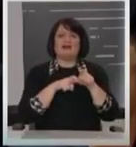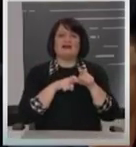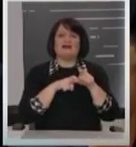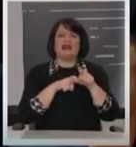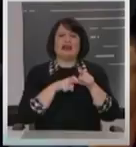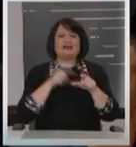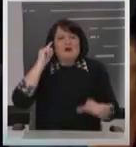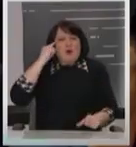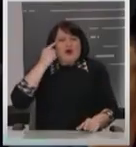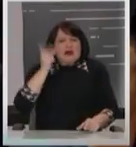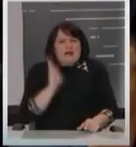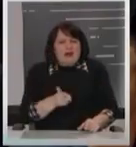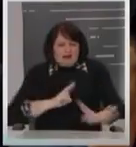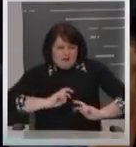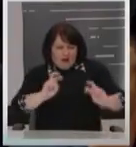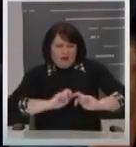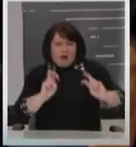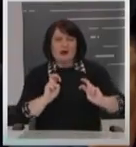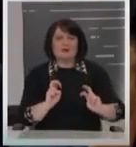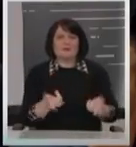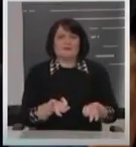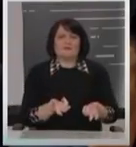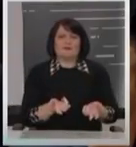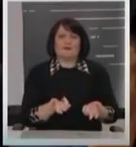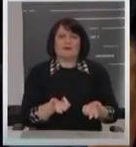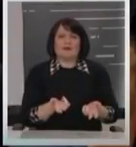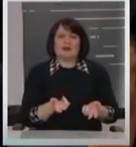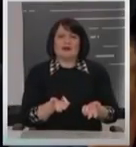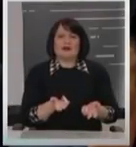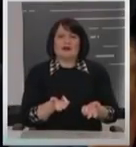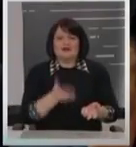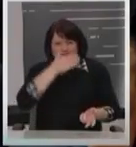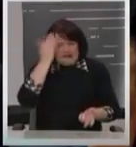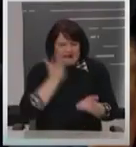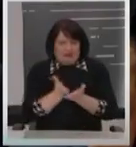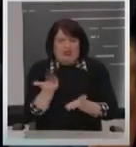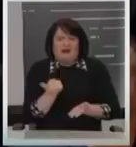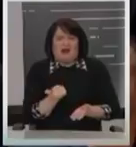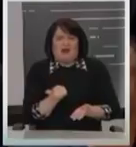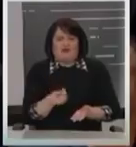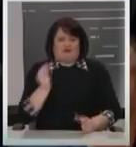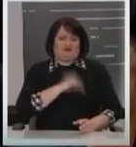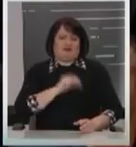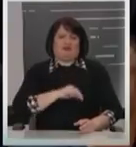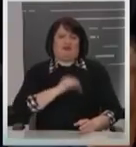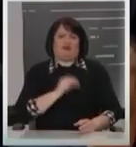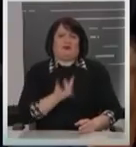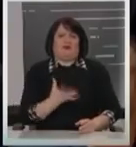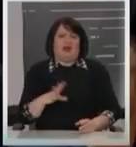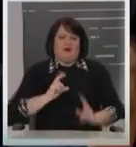χρηματοπιστωτικού κεφαλαίου, τα οποία δεν έχουν κανένα ίχνος τιμή προκειμένου να κερδίσουν εις βάρος των